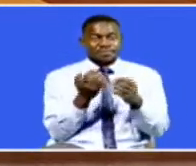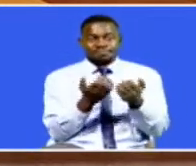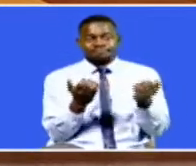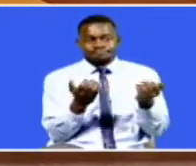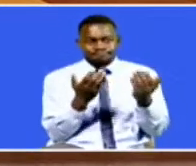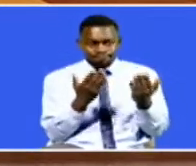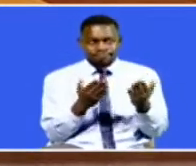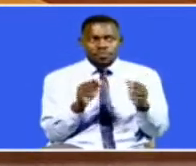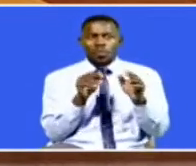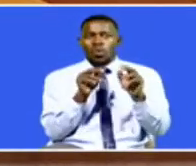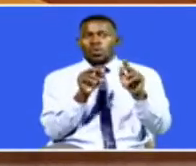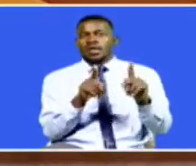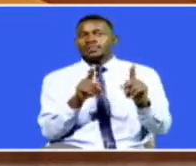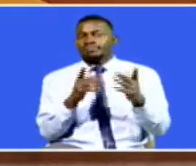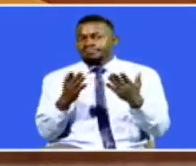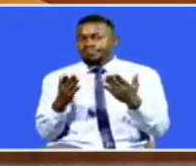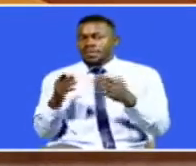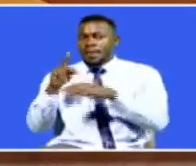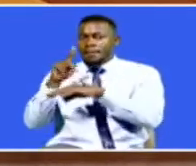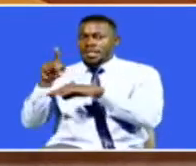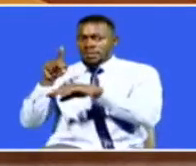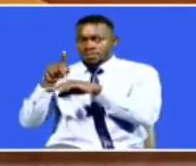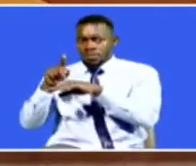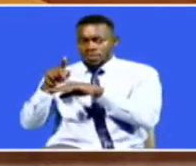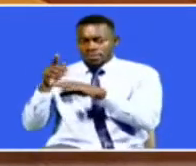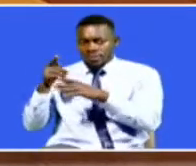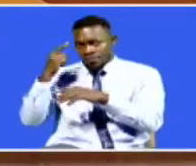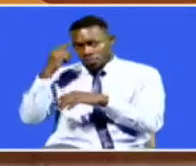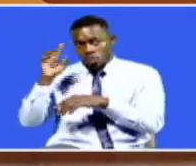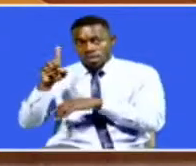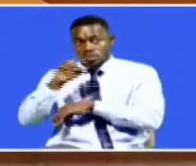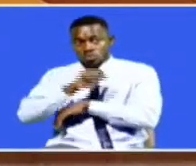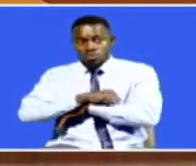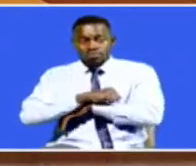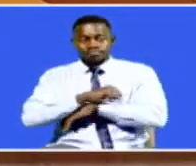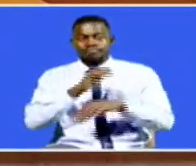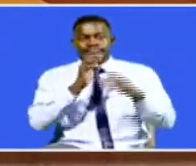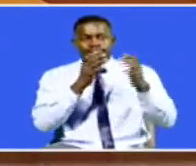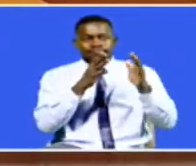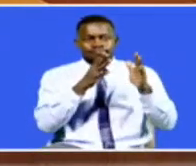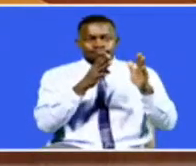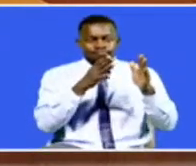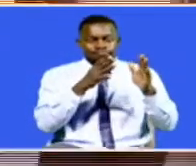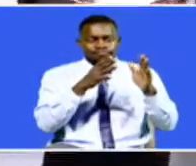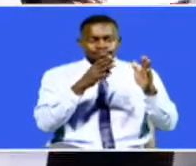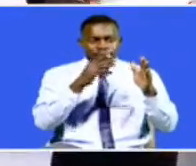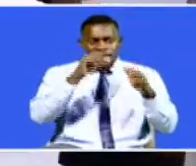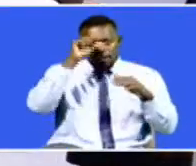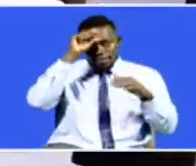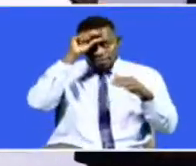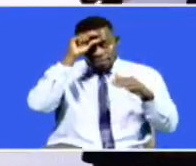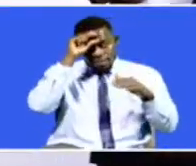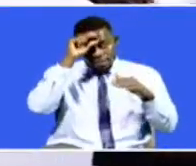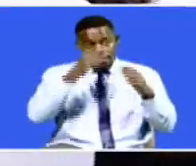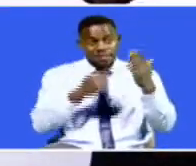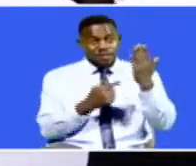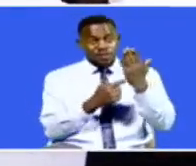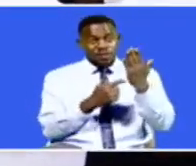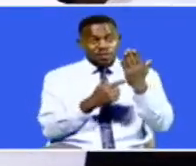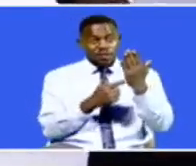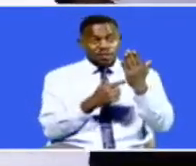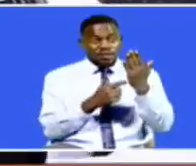Sunrise Virtual School Ben Kairo amepongeza jitihada za serikali kuwatambua na kuwapa kibali cha kuendelea na shughuli